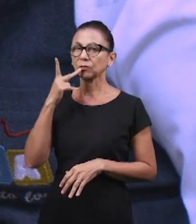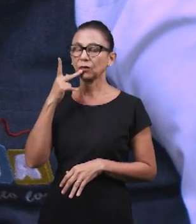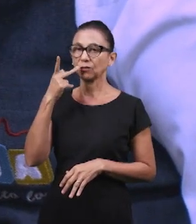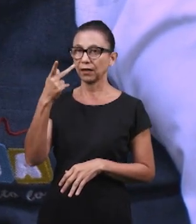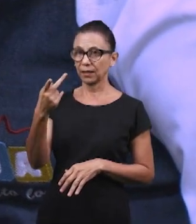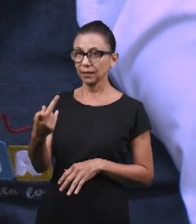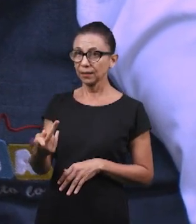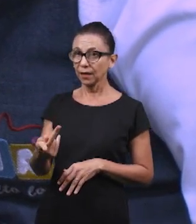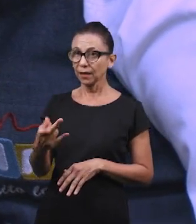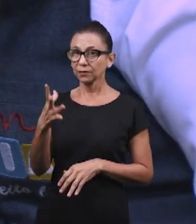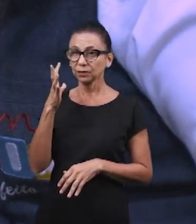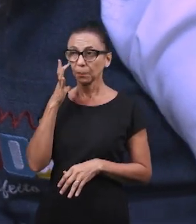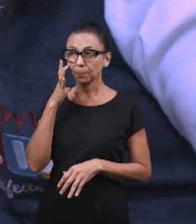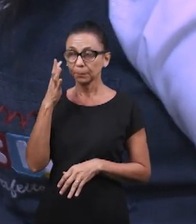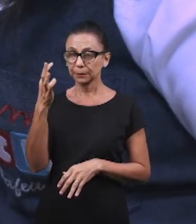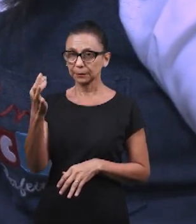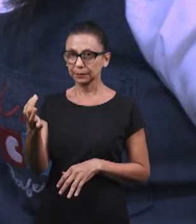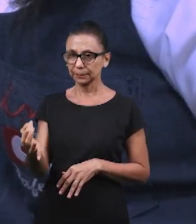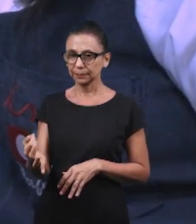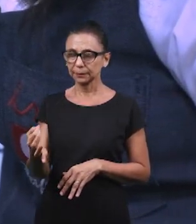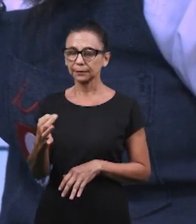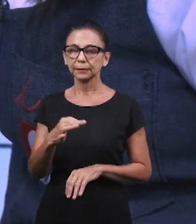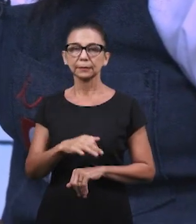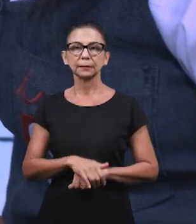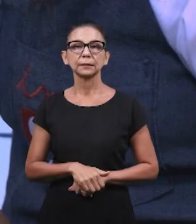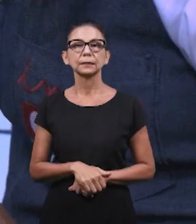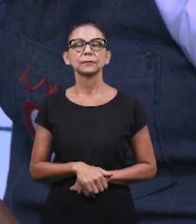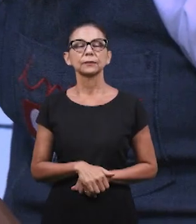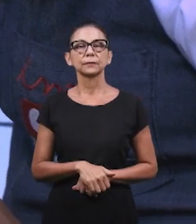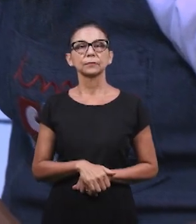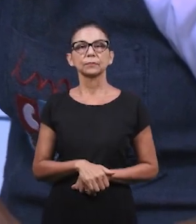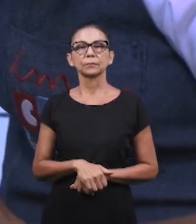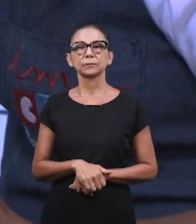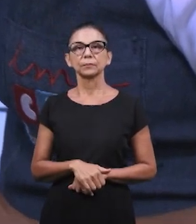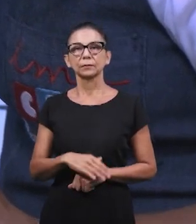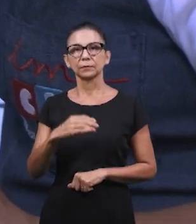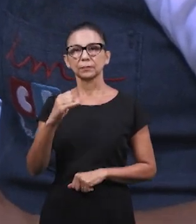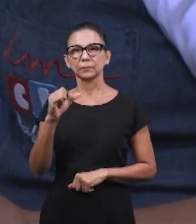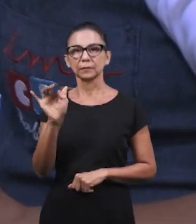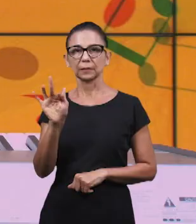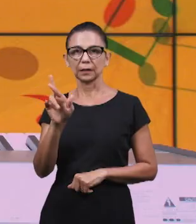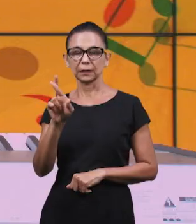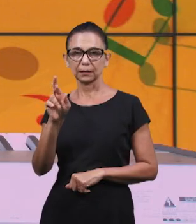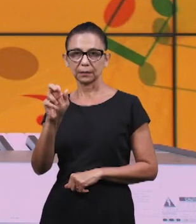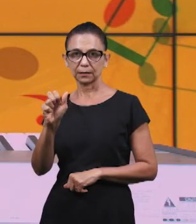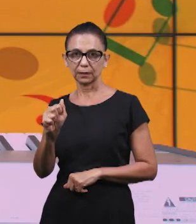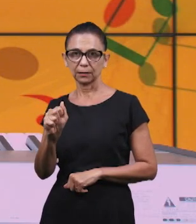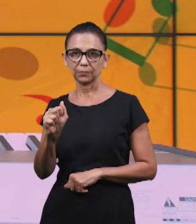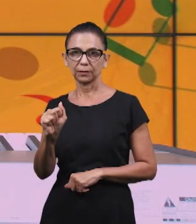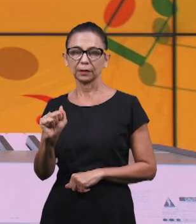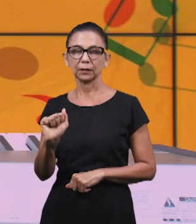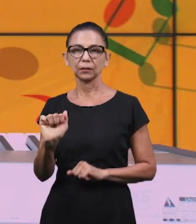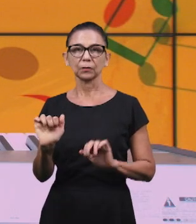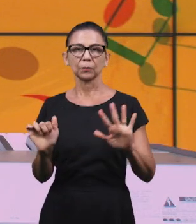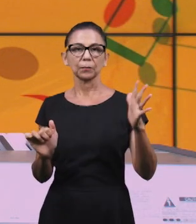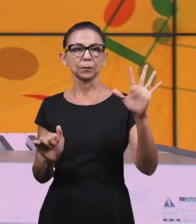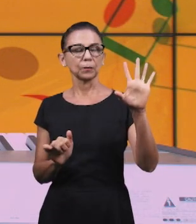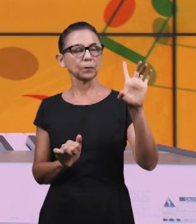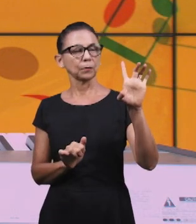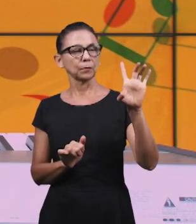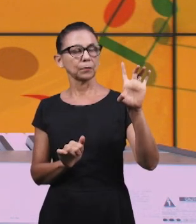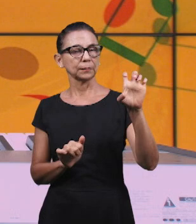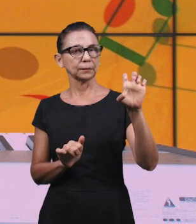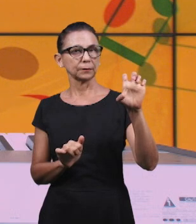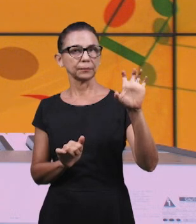main droite et vous allez être attentif au moment où se trouve la chiffre, l'accord de la